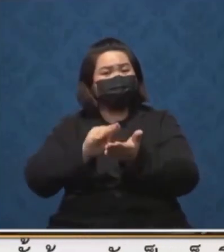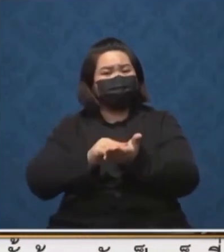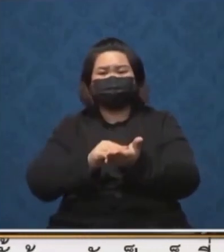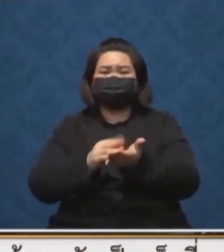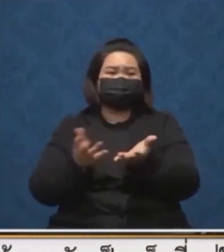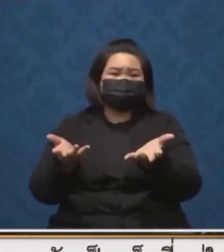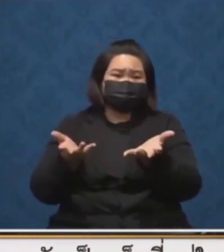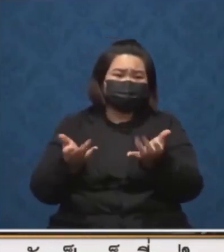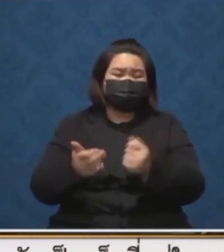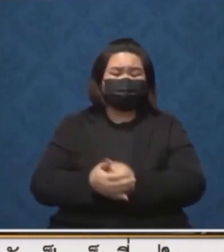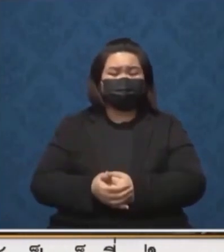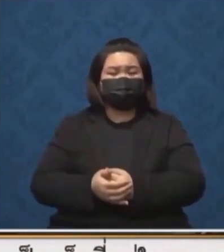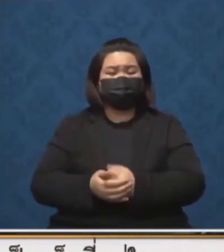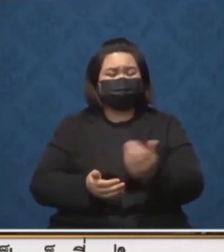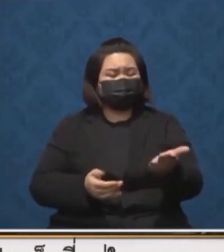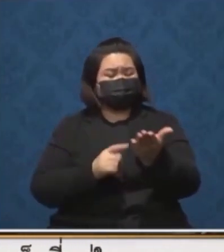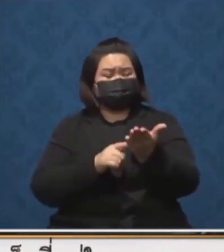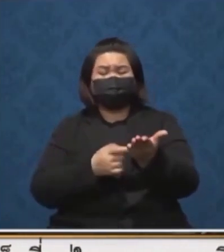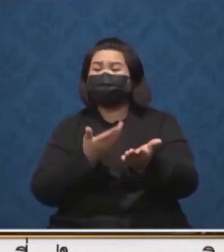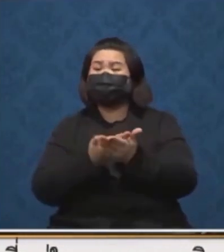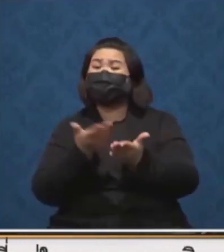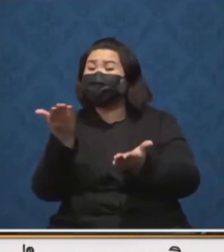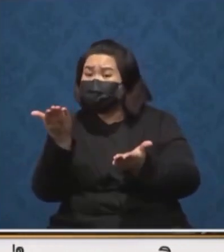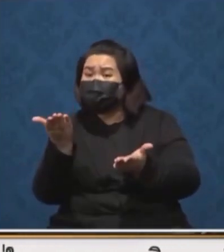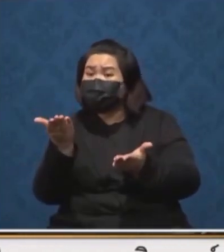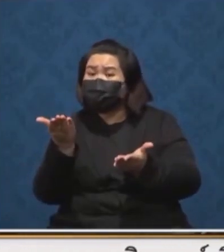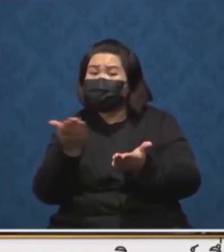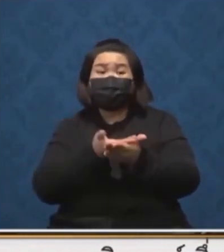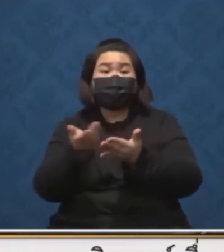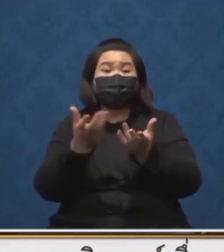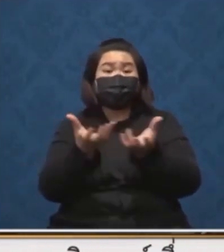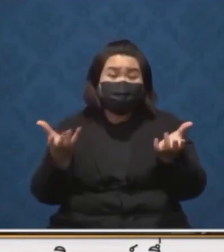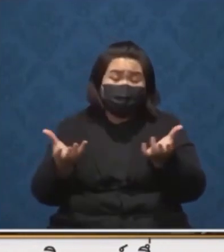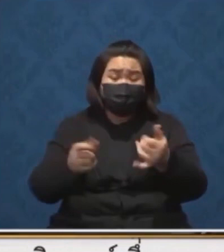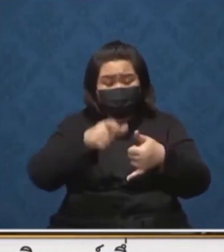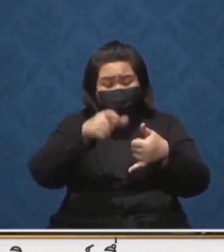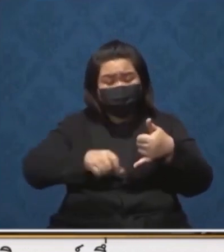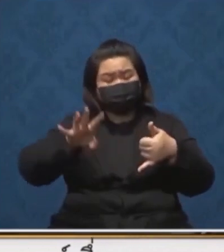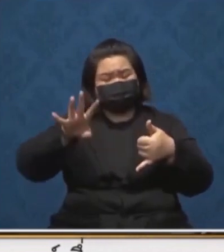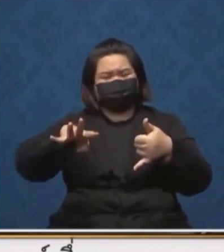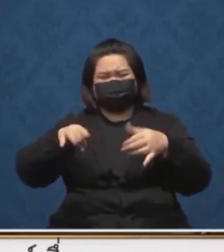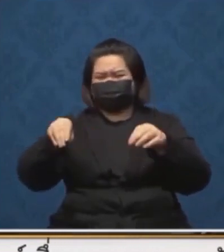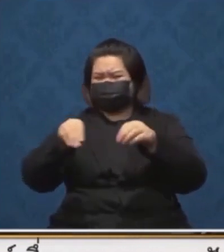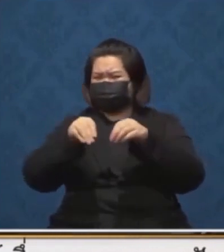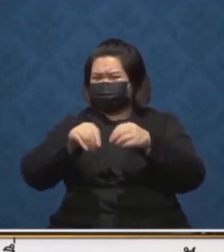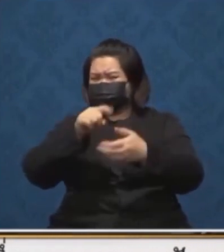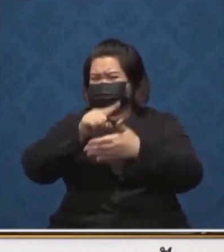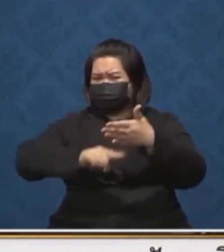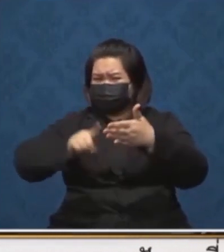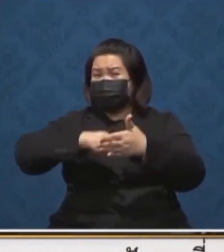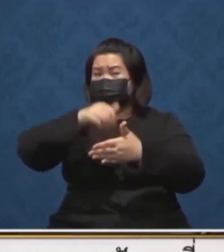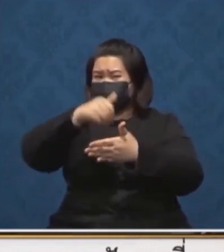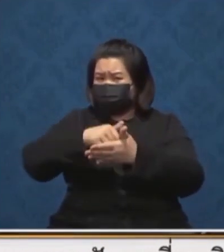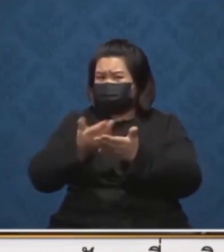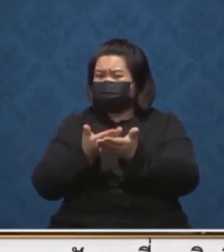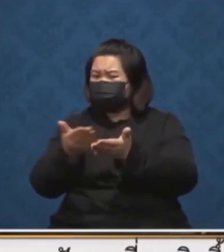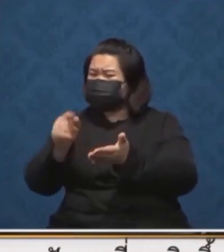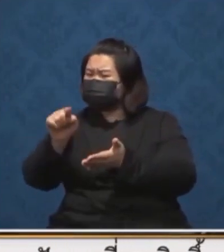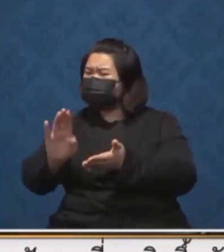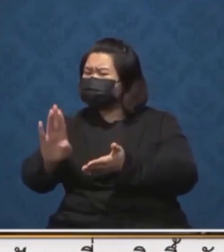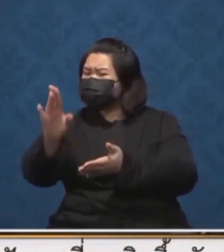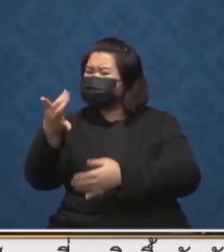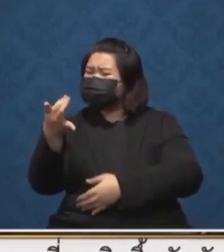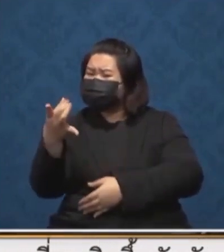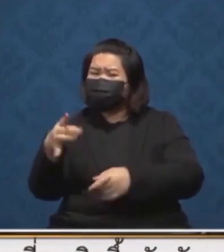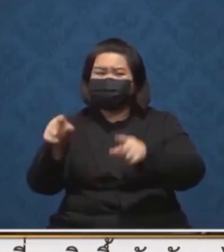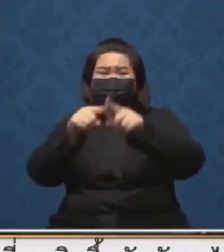อยดี ๆ ก็โพ่มา จะมาของงปมาณไปจดซ้ออกรณ์คนล 4,000 บาในช่งใลเลอกตั้งจัดซ้อจากใครทไหนกไม่รู้ ใเสนอรา